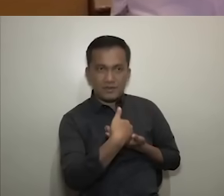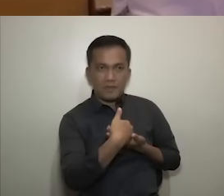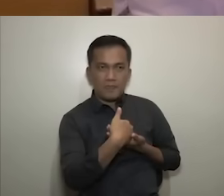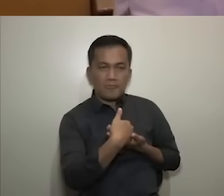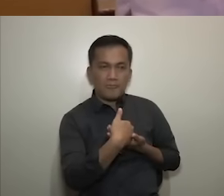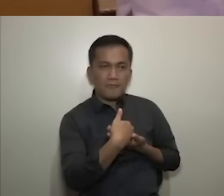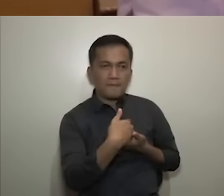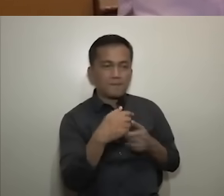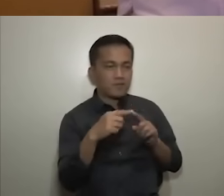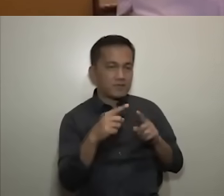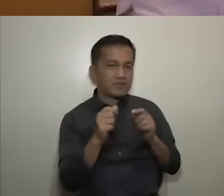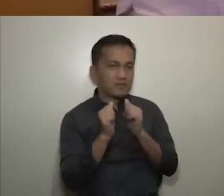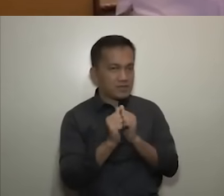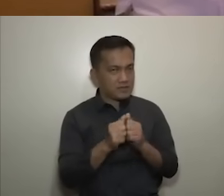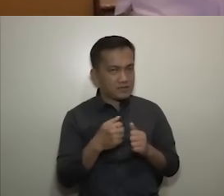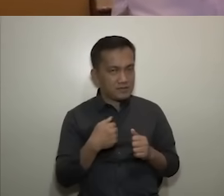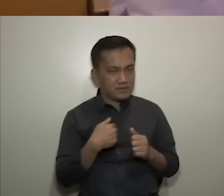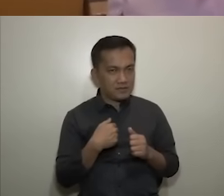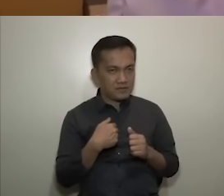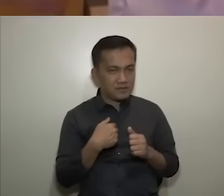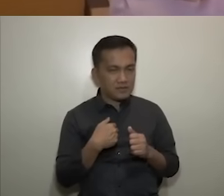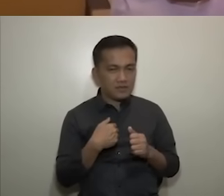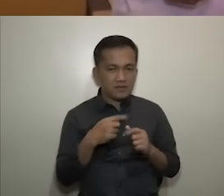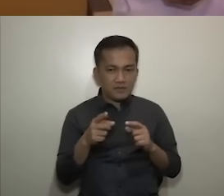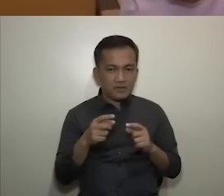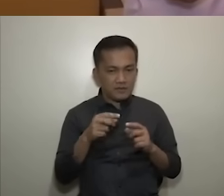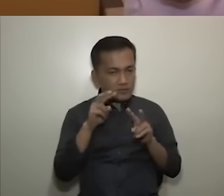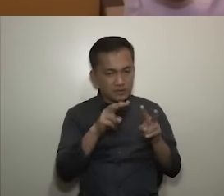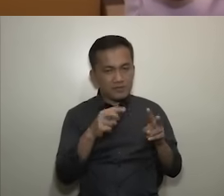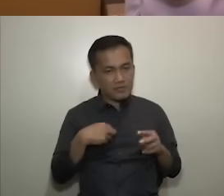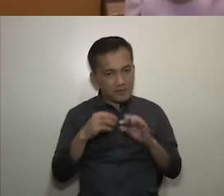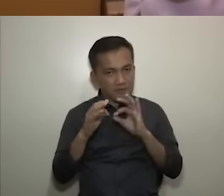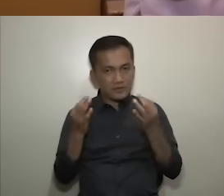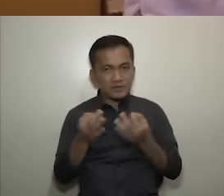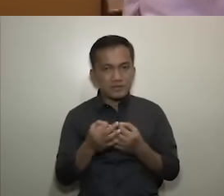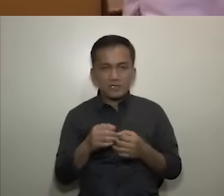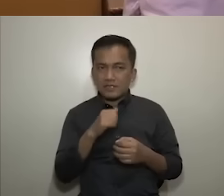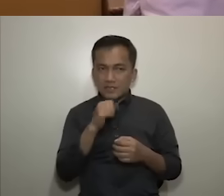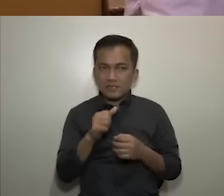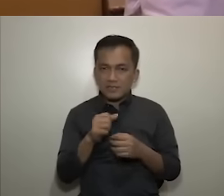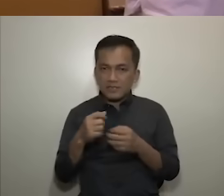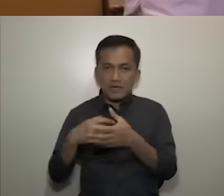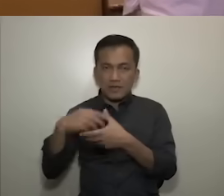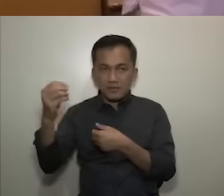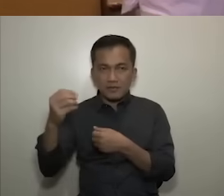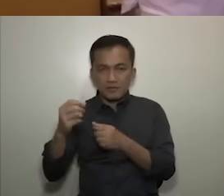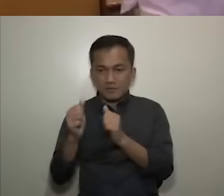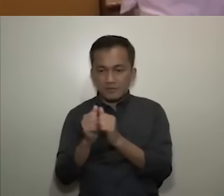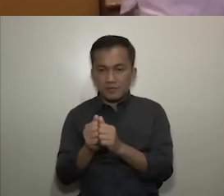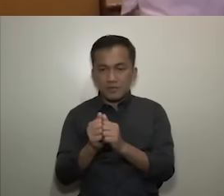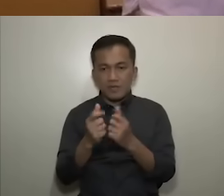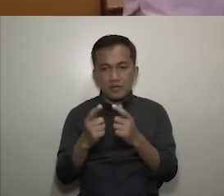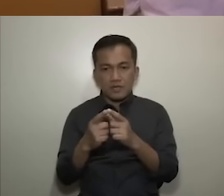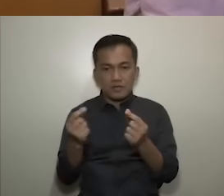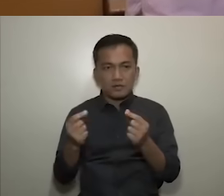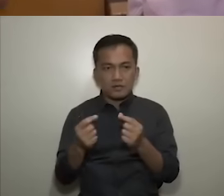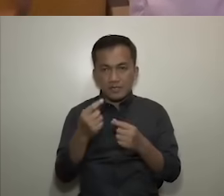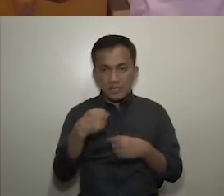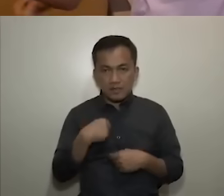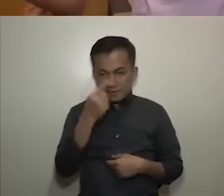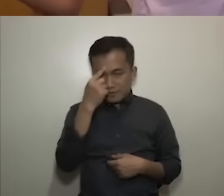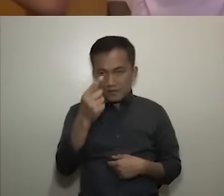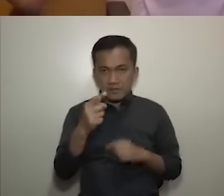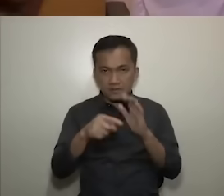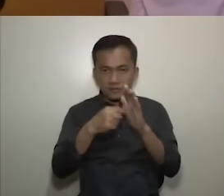Pero may kasama po ako. Ang makaka-witness po yung family ko. Kasi hindi ako lumalabas, nakasama ko yung hapon, na ako lang